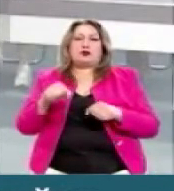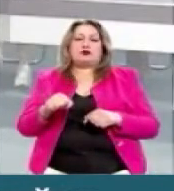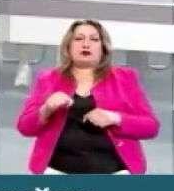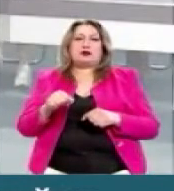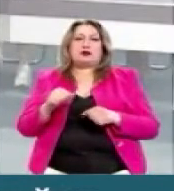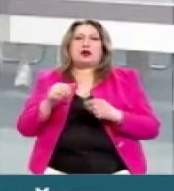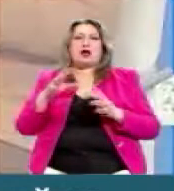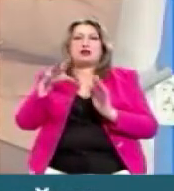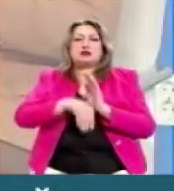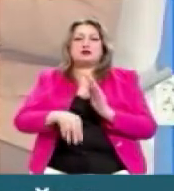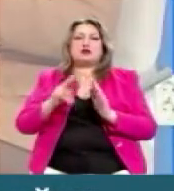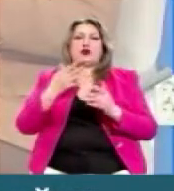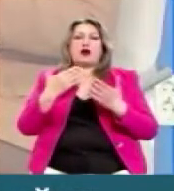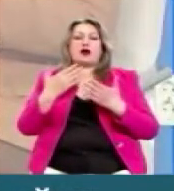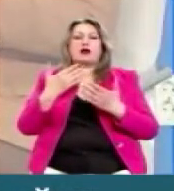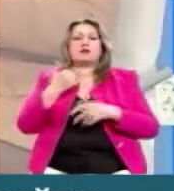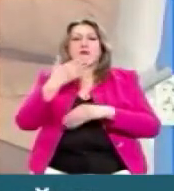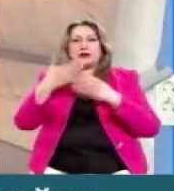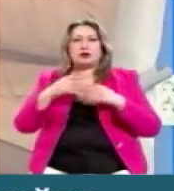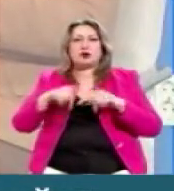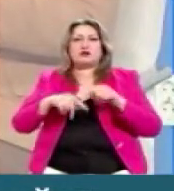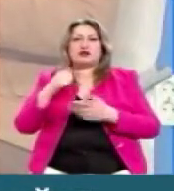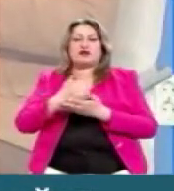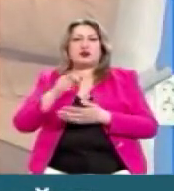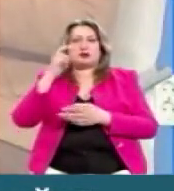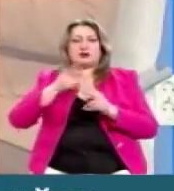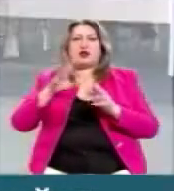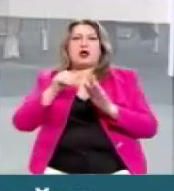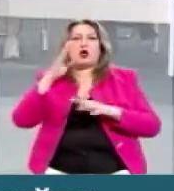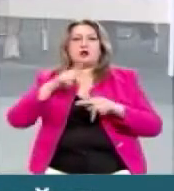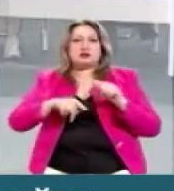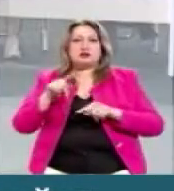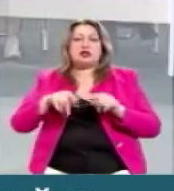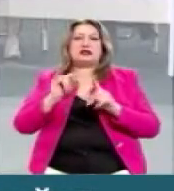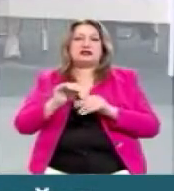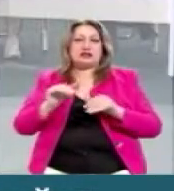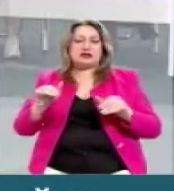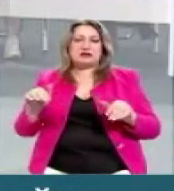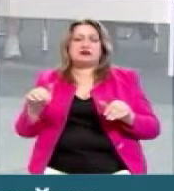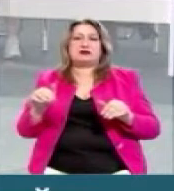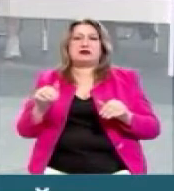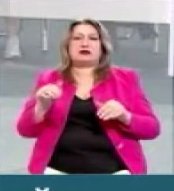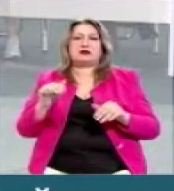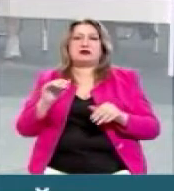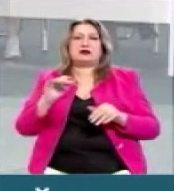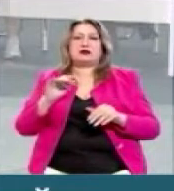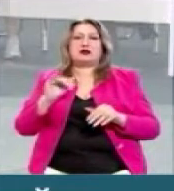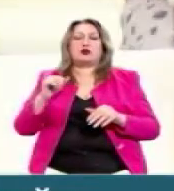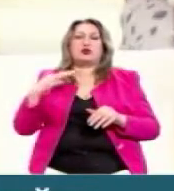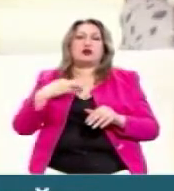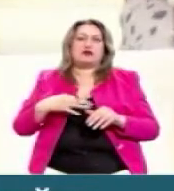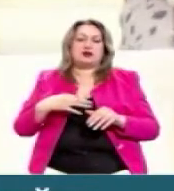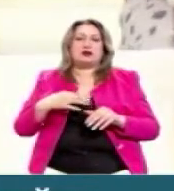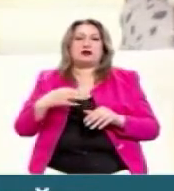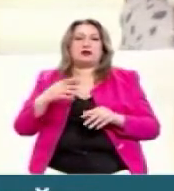ата-анасы, балалары, асырап алушылар кіреді. Ата-анасы бөлек ағайындарының аға-інілері мен апа-сіңлілері, атасы, әжесі,